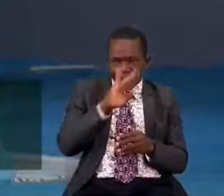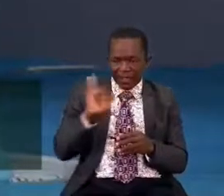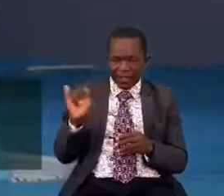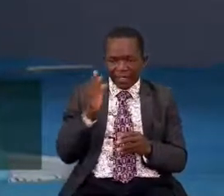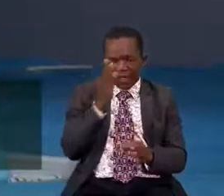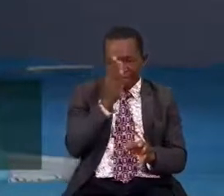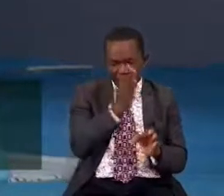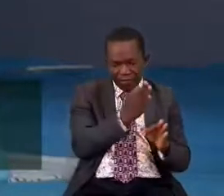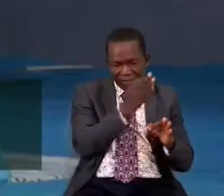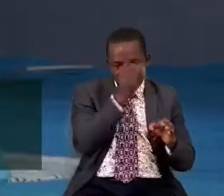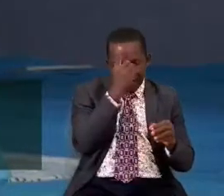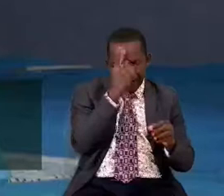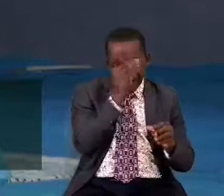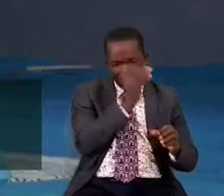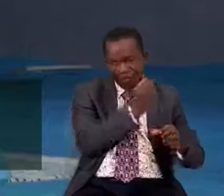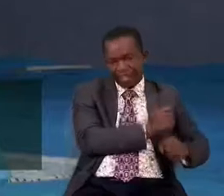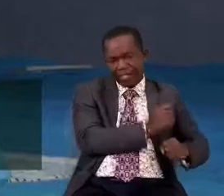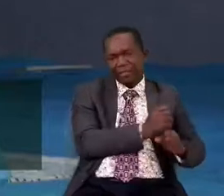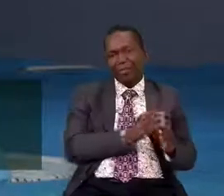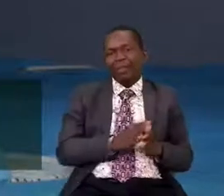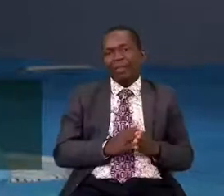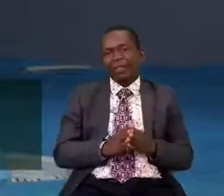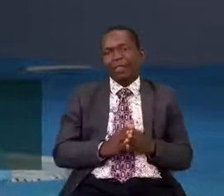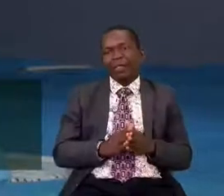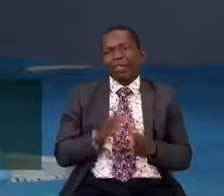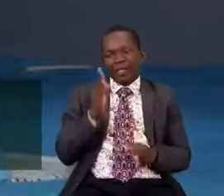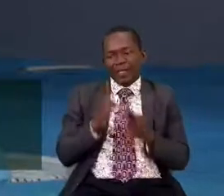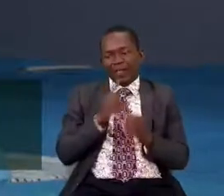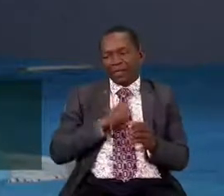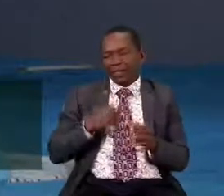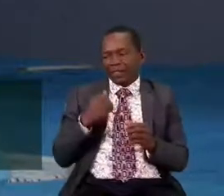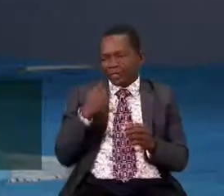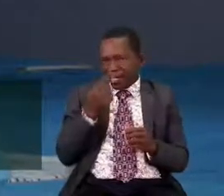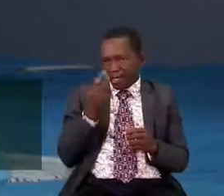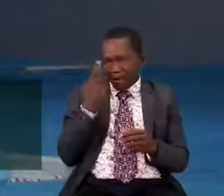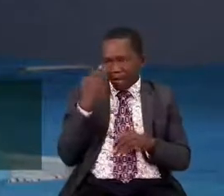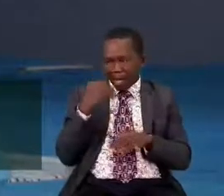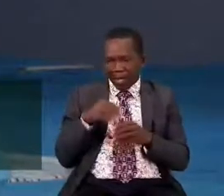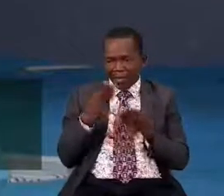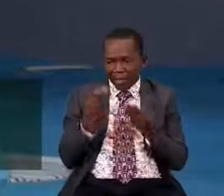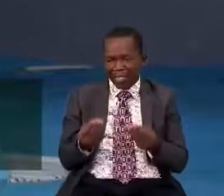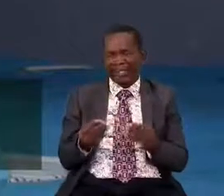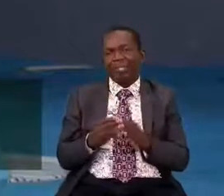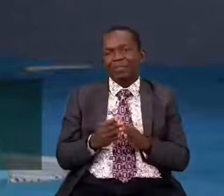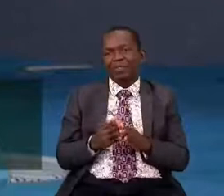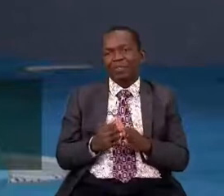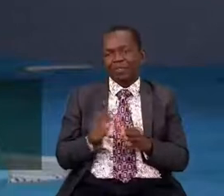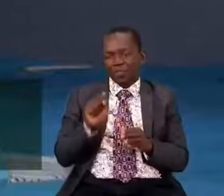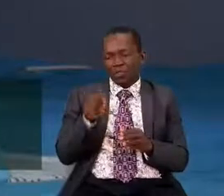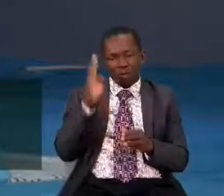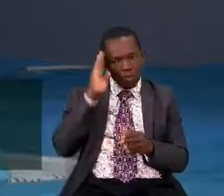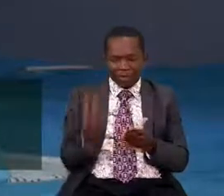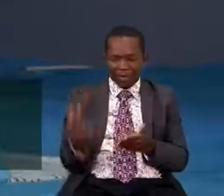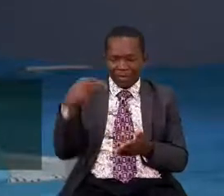donne, tu dois te lever, tu dois avancer, tu dois chercher, tu dois sonder,